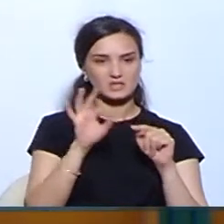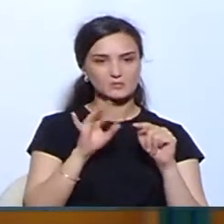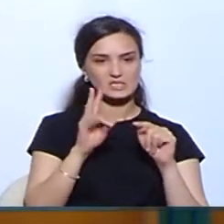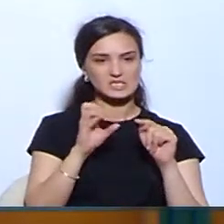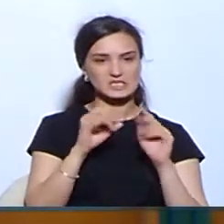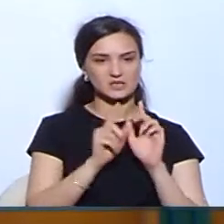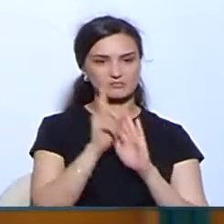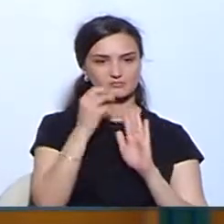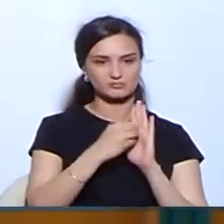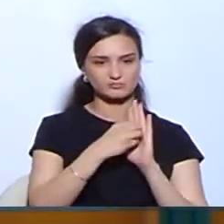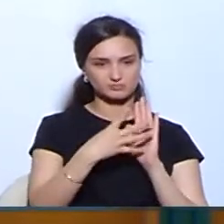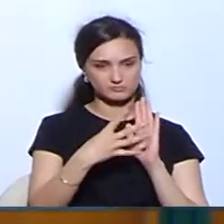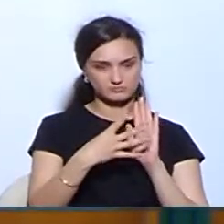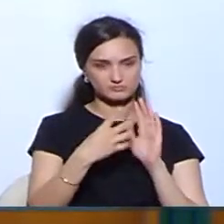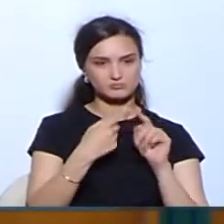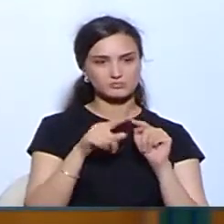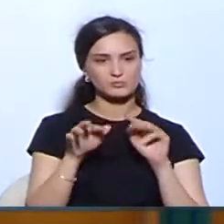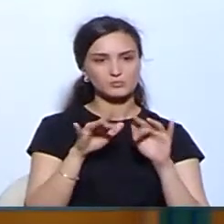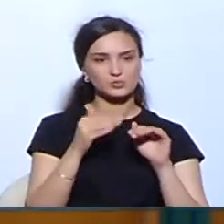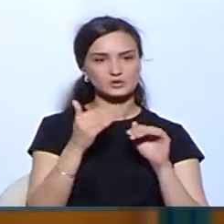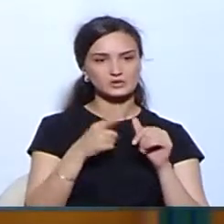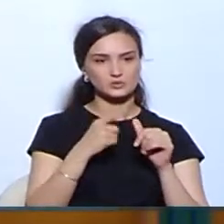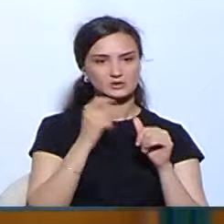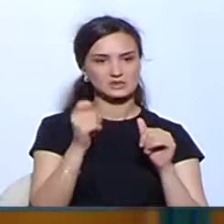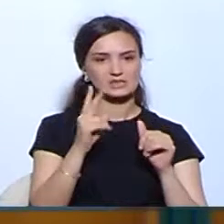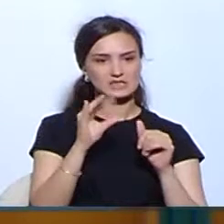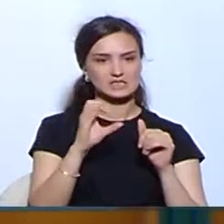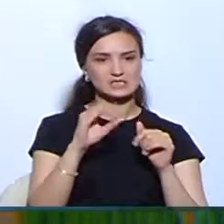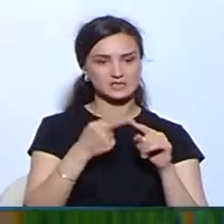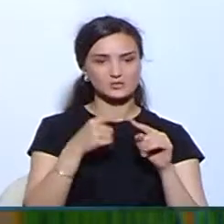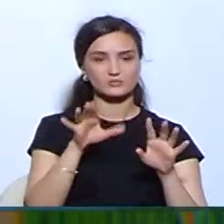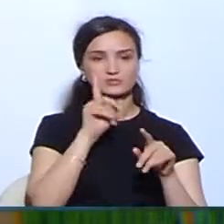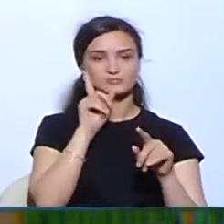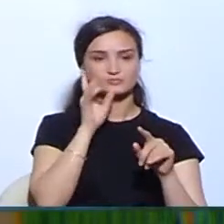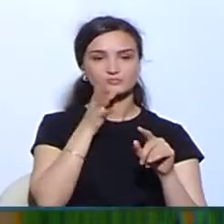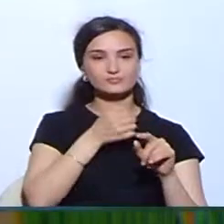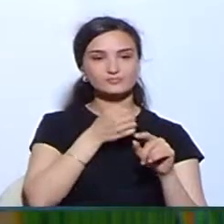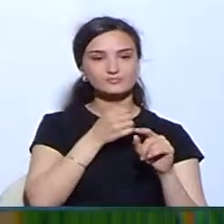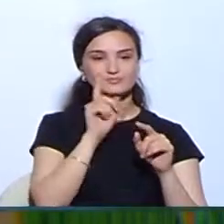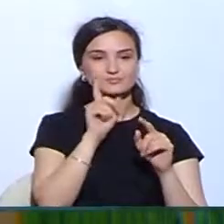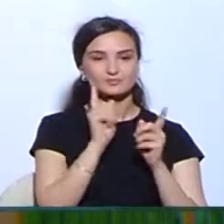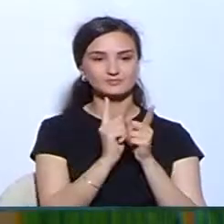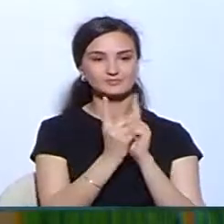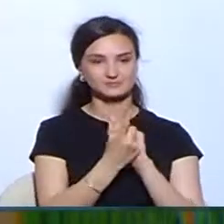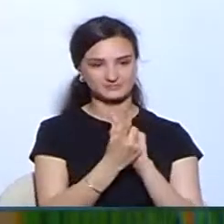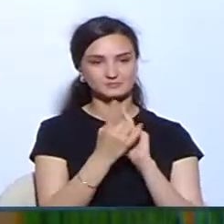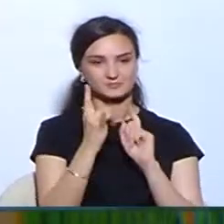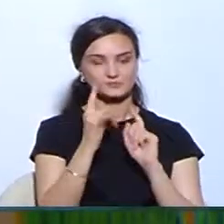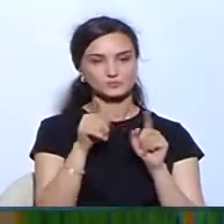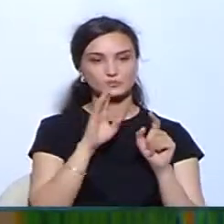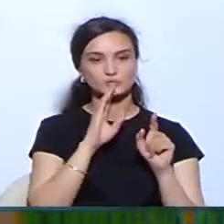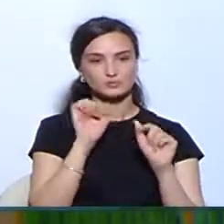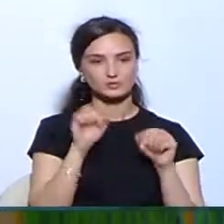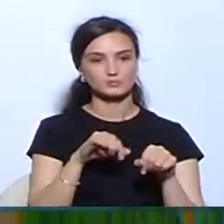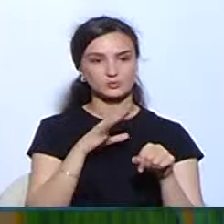სახით ჩამოყალიბება ფოლიკულის, რასაც ფუნქციური კისტები ეწოდება, რომელიც ანუ ეს უკვე გარდატეხის ასაკზეა ლაპარაკი. ამ ასაკში შეიძლება გოგონას